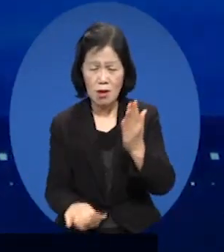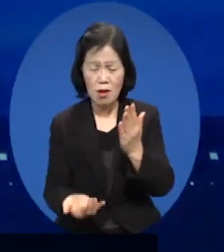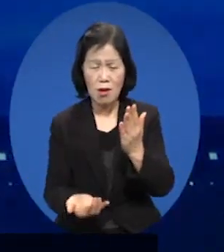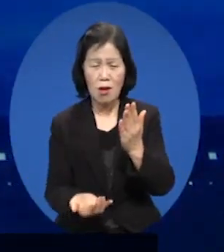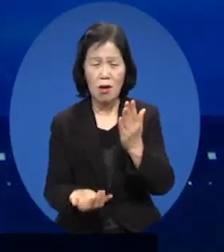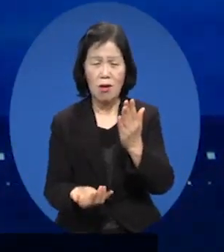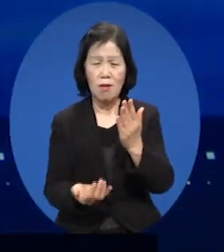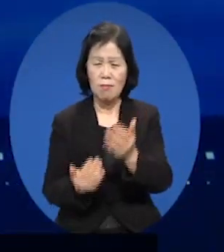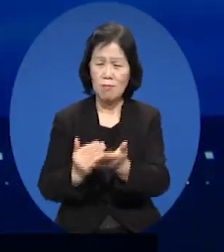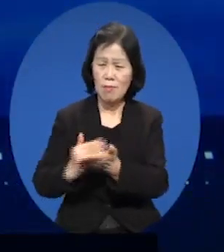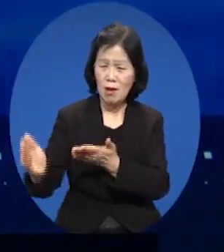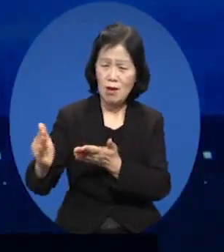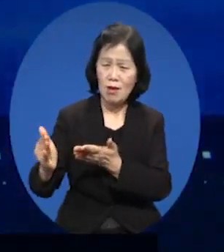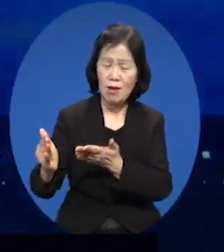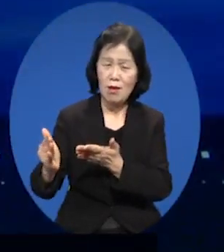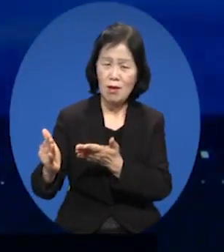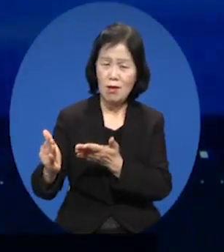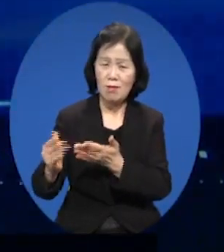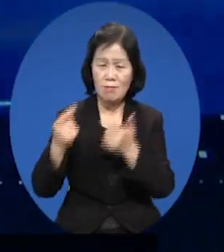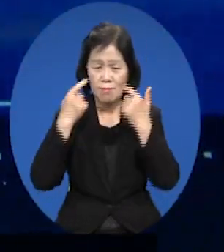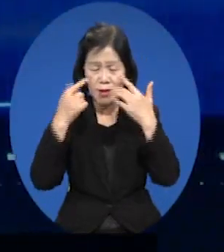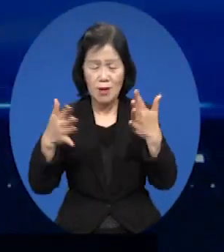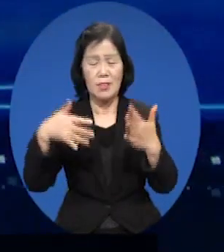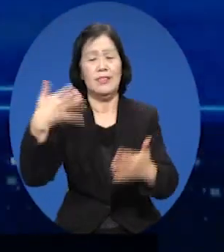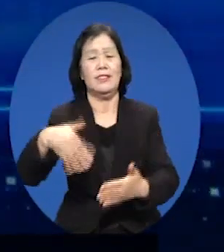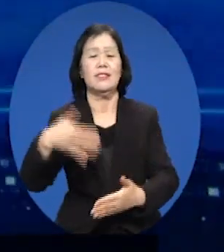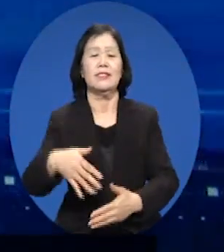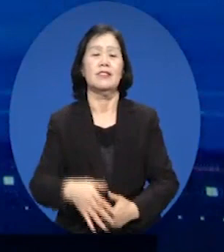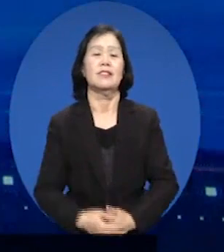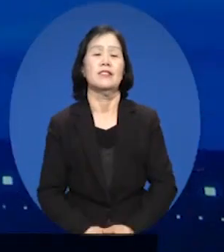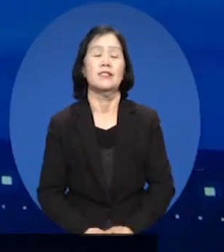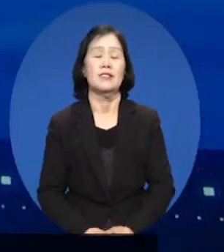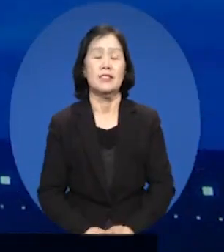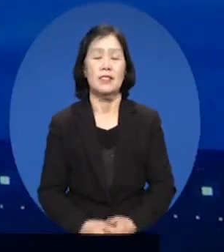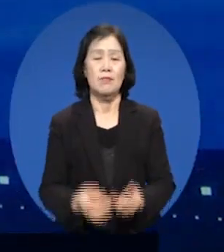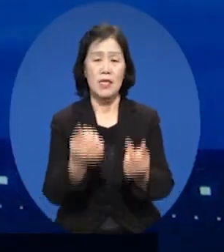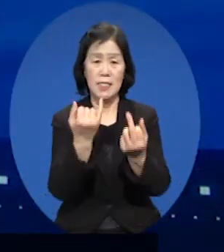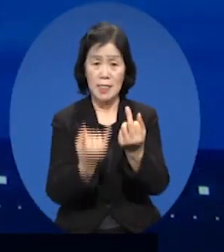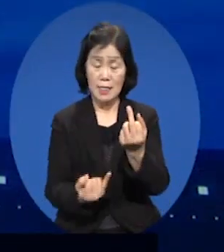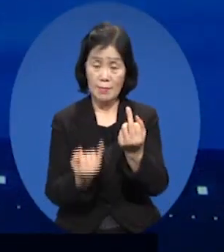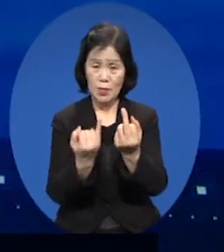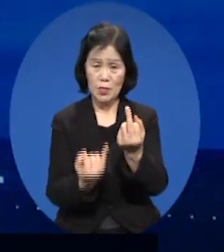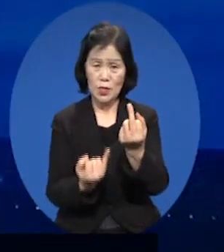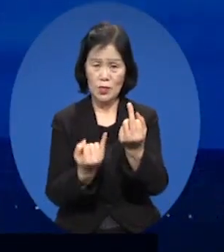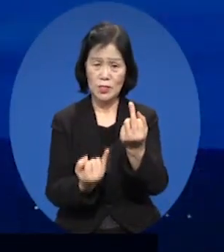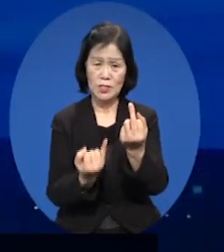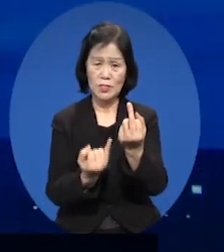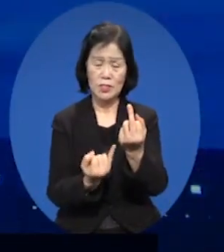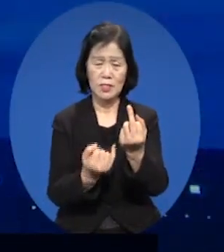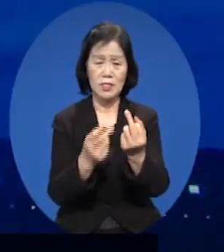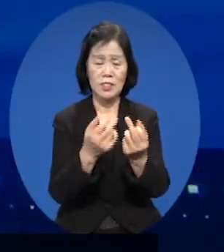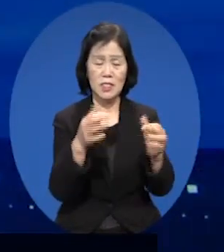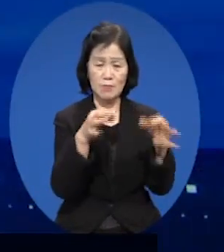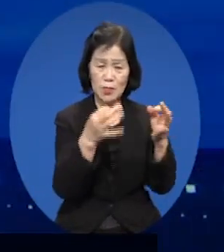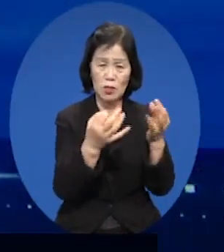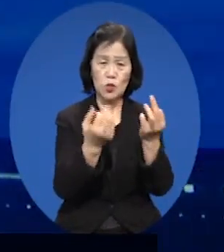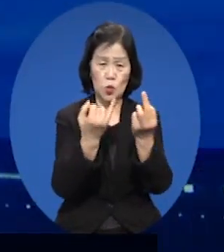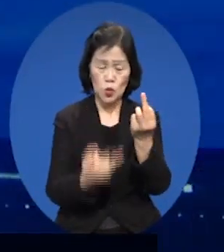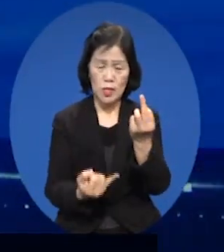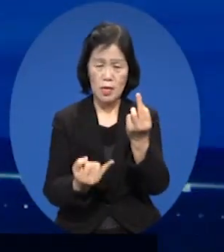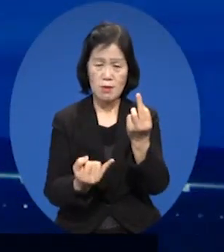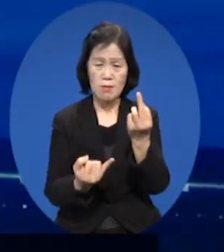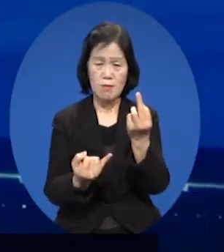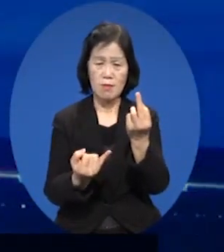속단할 일은 아니다 라고 그렇게 지퍼 주셨네요 알록 임효정 같은 경우에는 뭐 김정훈 의 동생 이곳도 백두혈통 이기